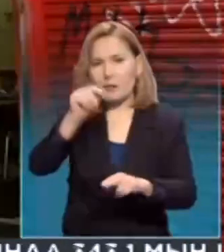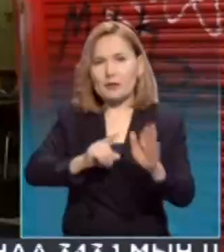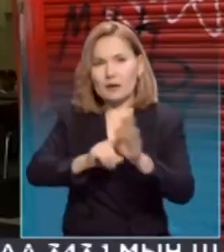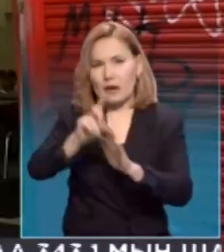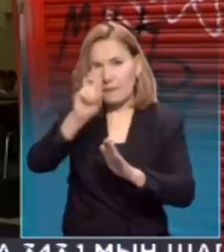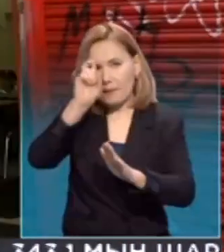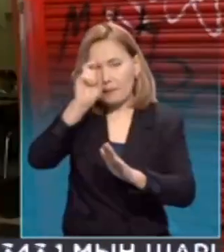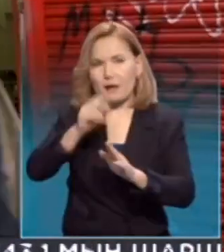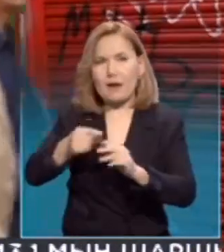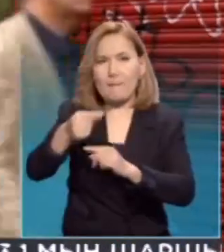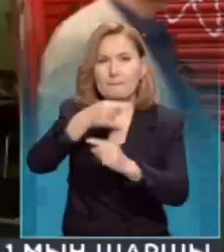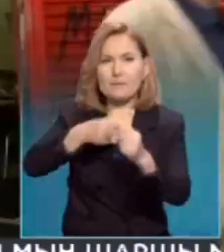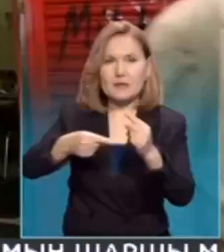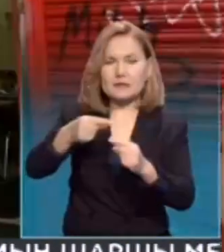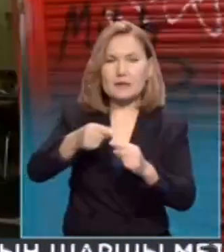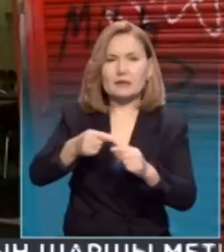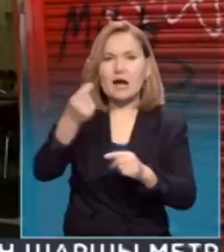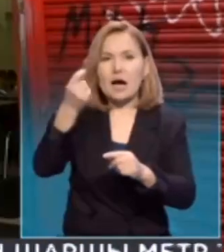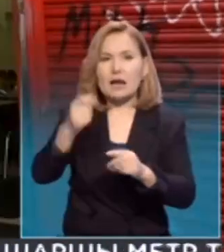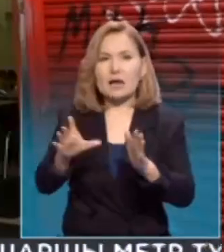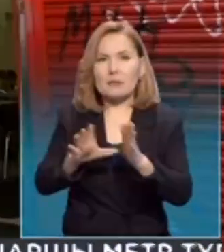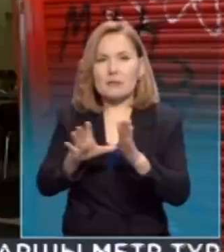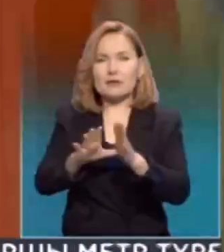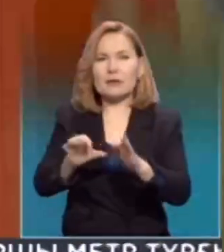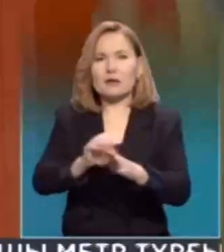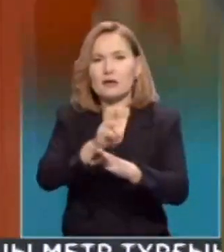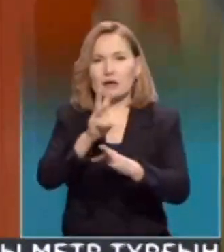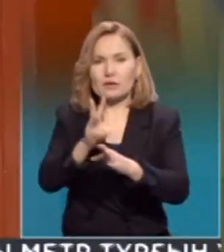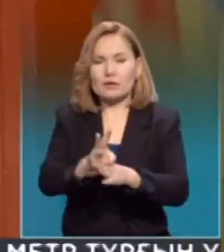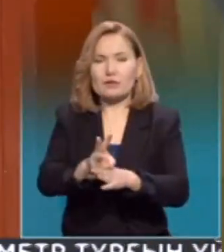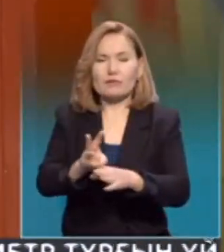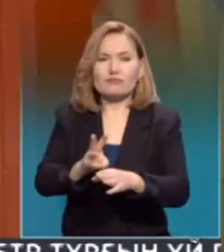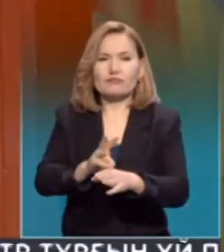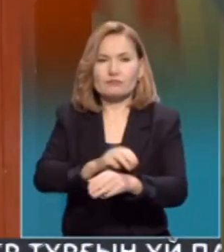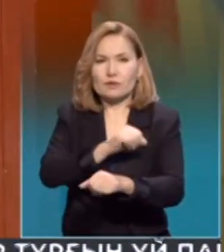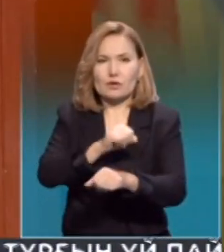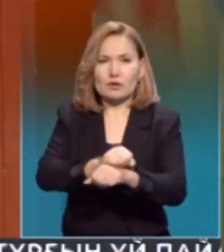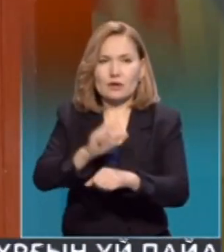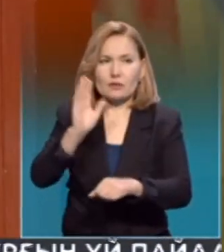мемлекет бизнесті арзан электр энергиясымен қамтамасыз етуді тоқтатады.